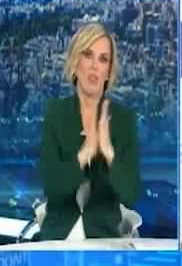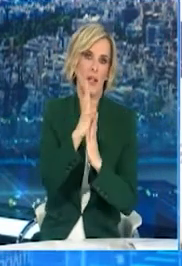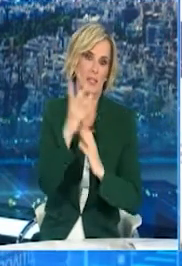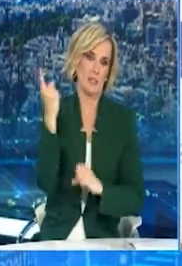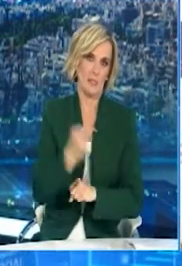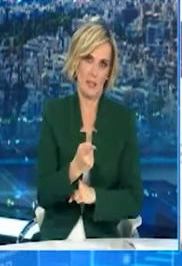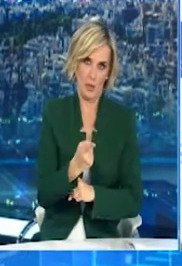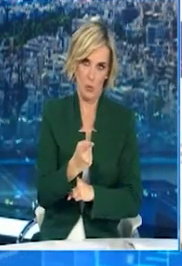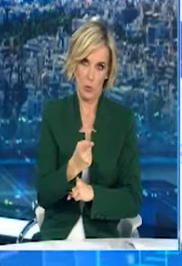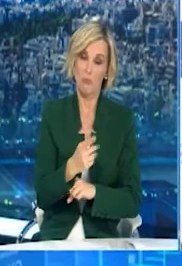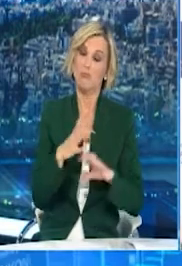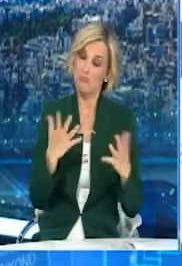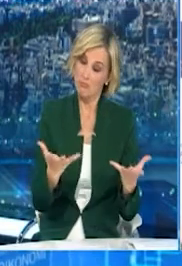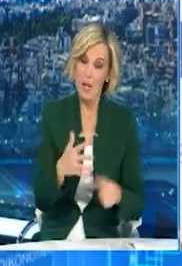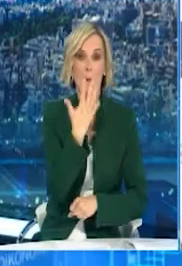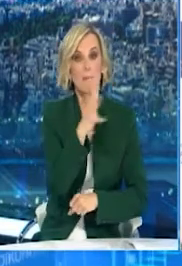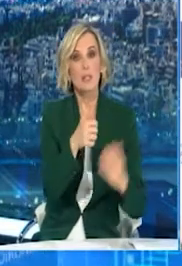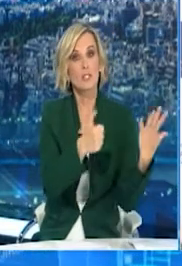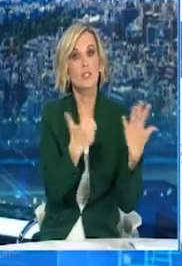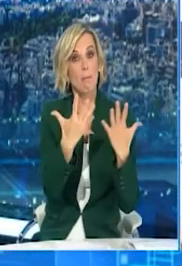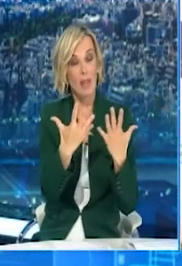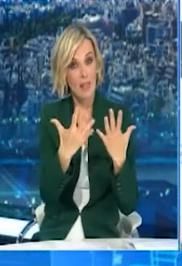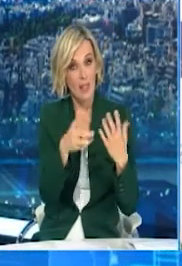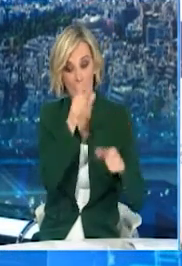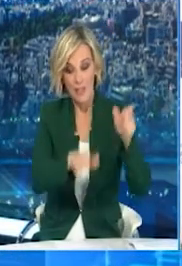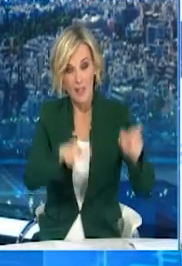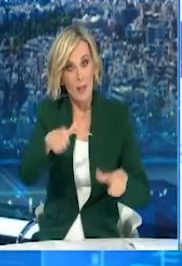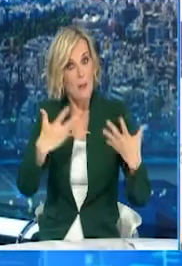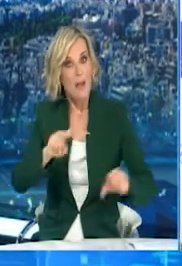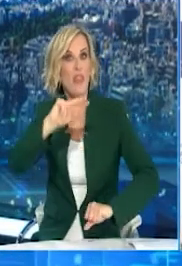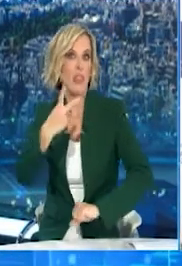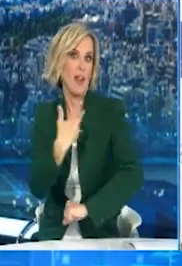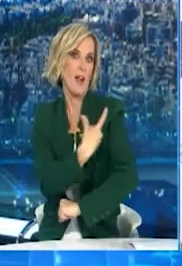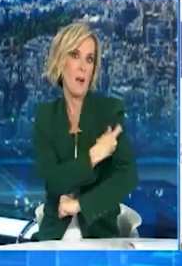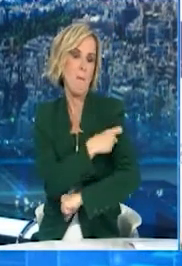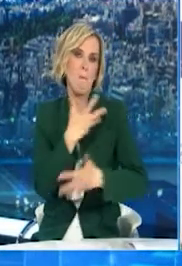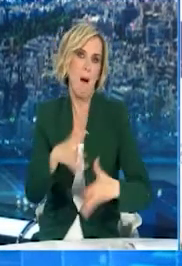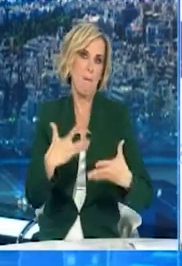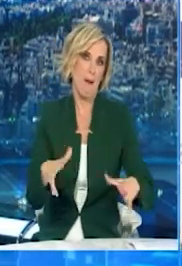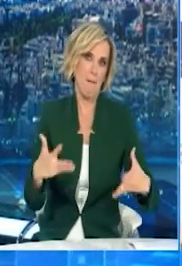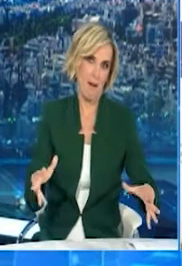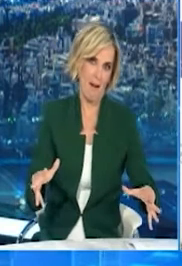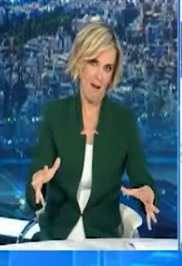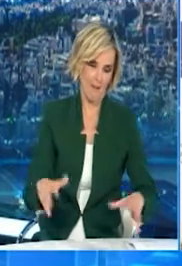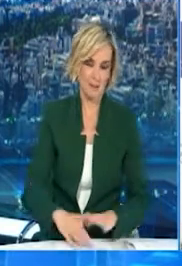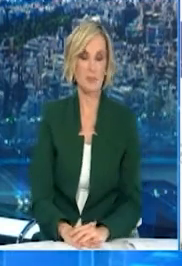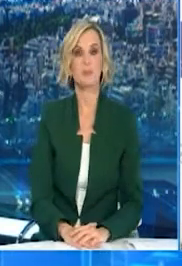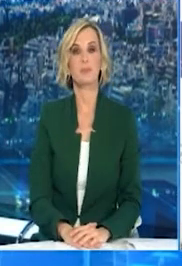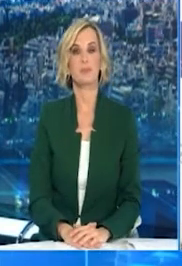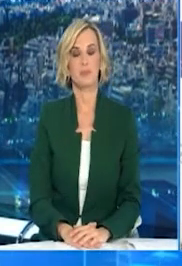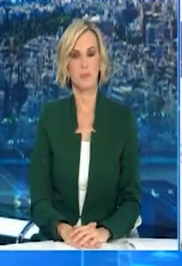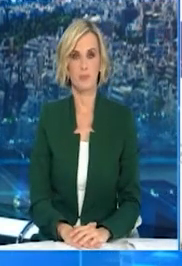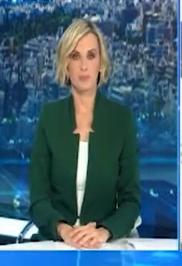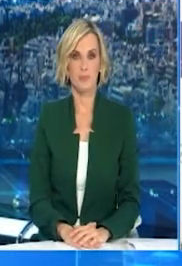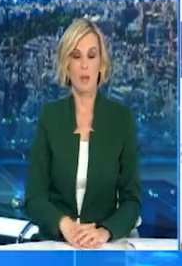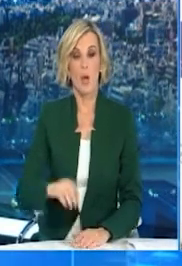10,14% και 565.000 συμπολίτες μας έχουν ολοκληρώσει τον εμβολιασμό, έχουν εμβολιαστεί δηλαδή και με τις δύο δόσεις. Από